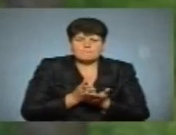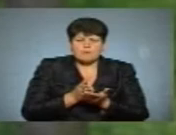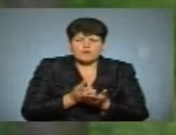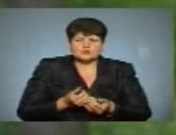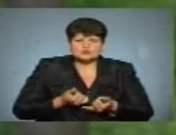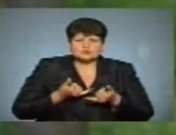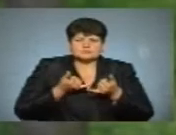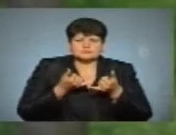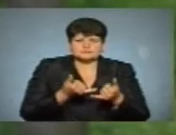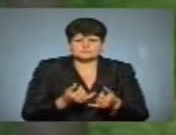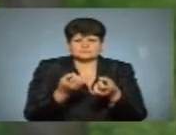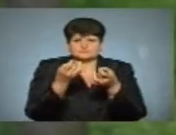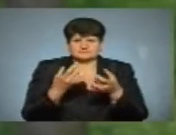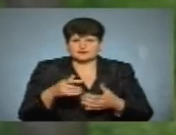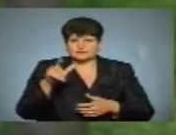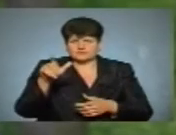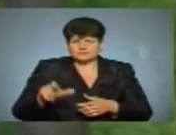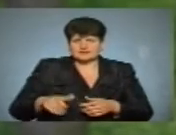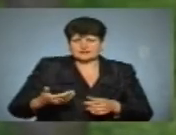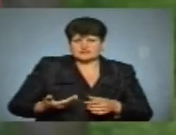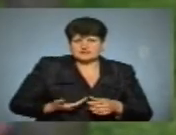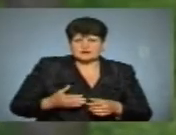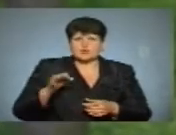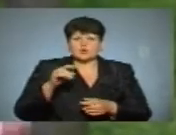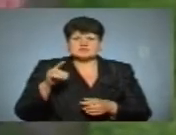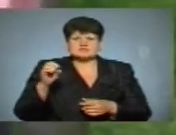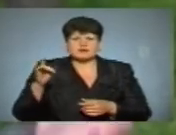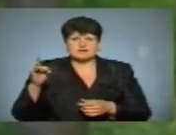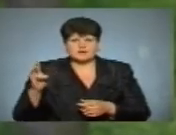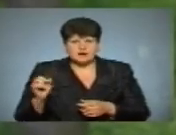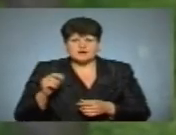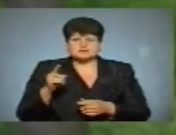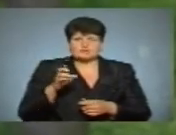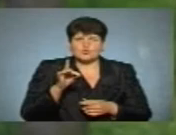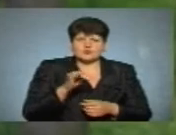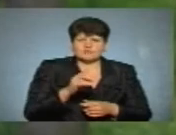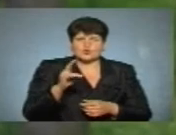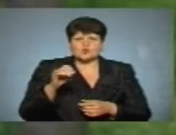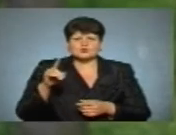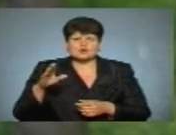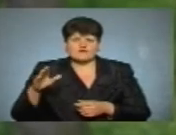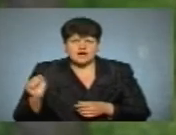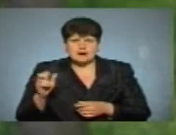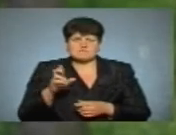до пересічного мешканця, який проживає в Озерній, в Зборові, в Козовій, в Бережанах.